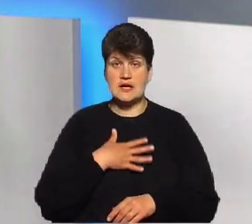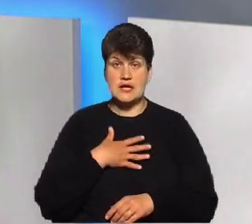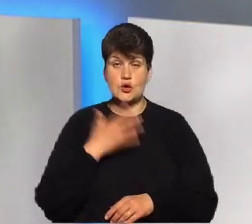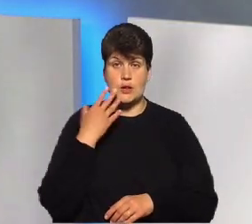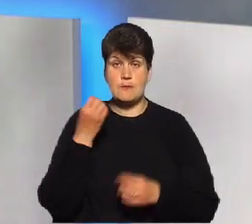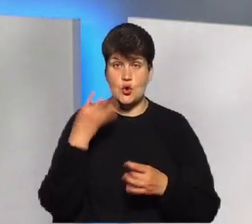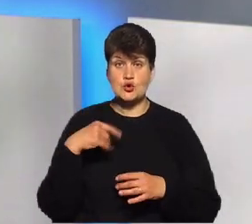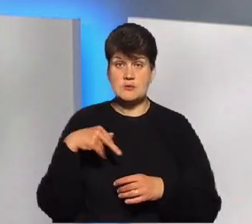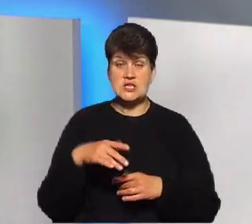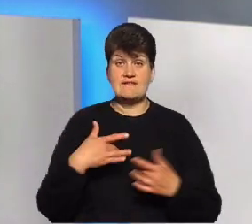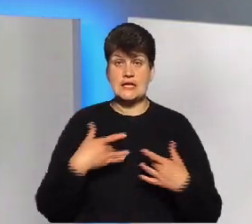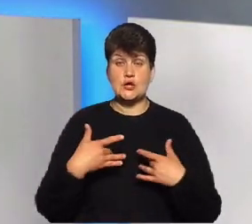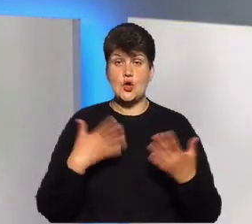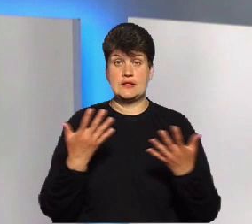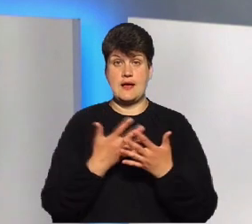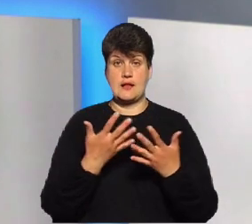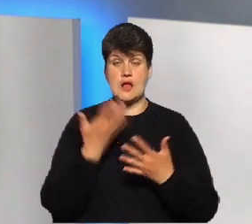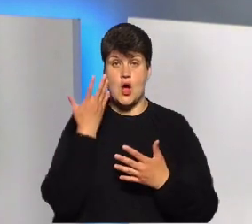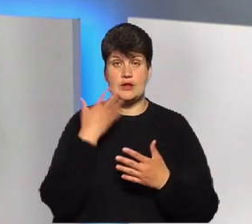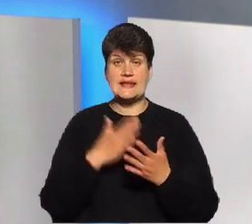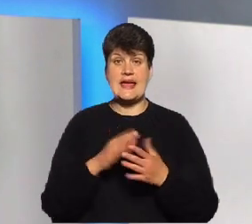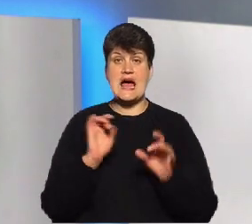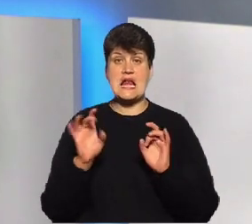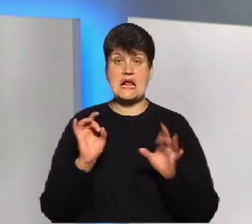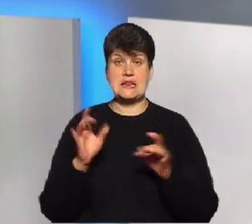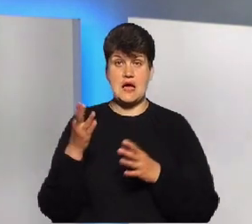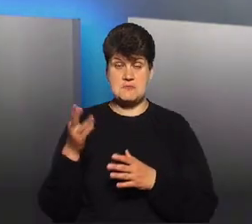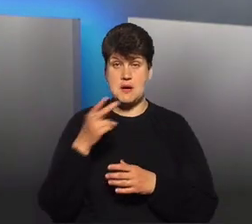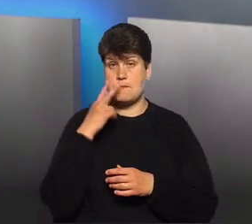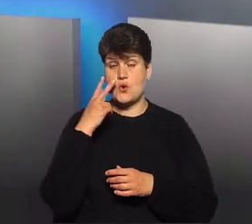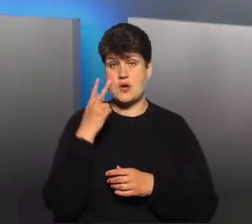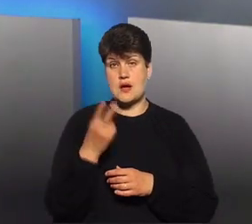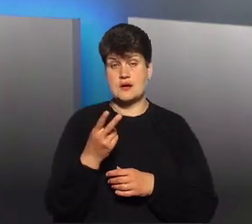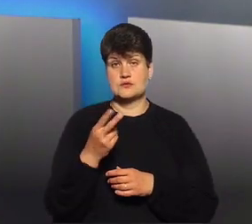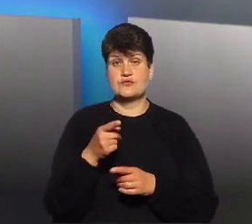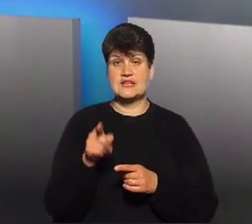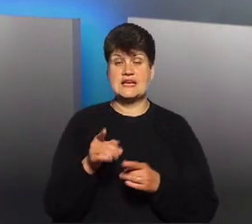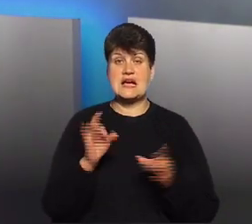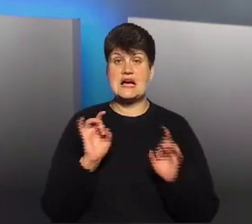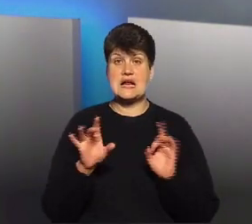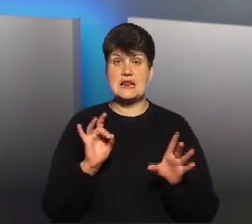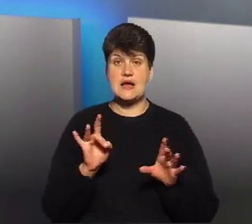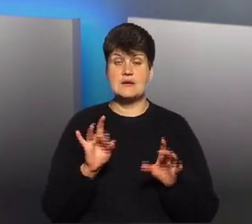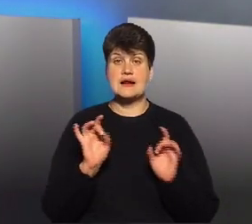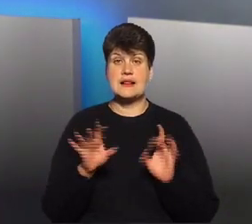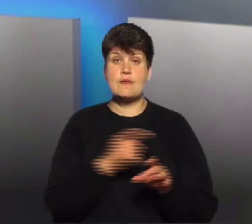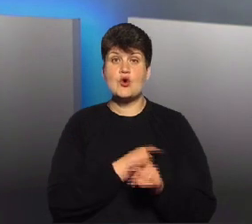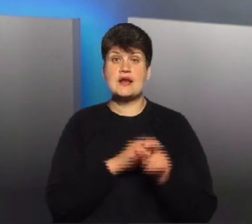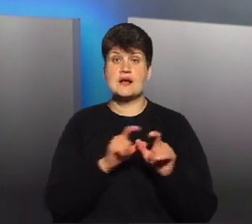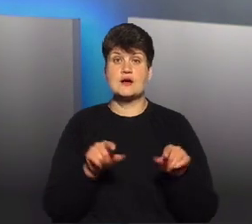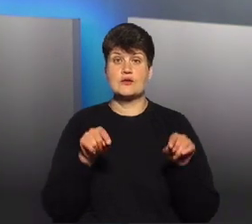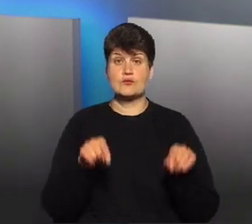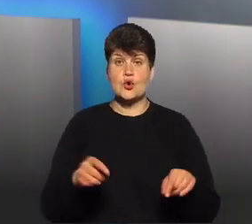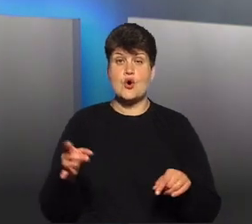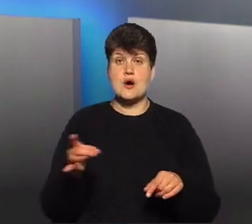і знаєте, коли є реклама перед фільмом, показують в цій рекламі рекламу лікарні того району, в якому ти знаходишся, де